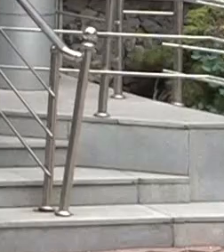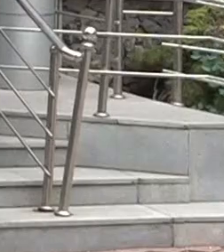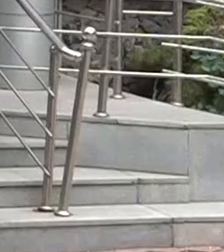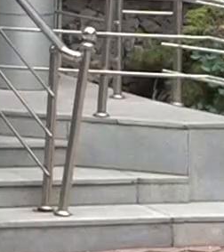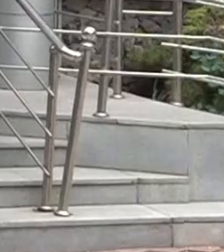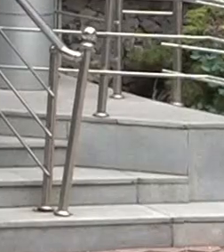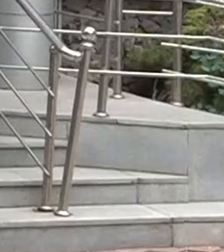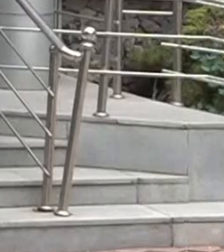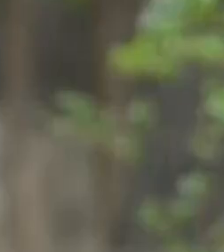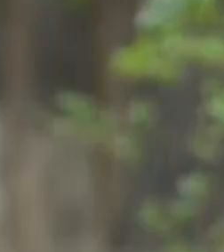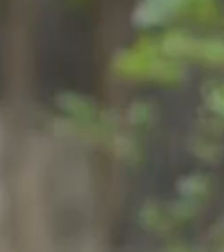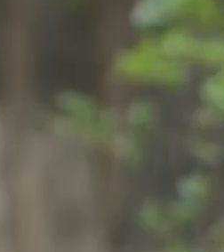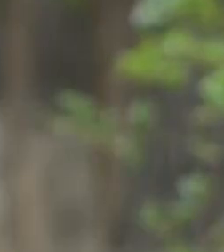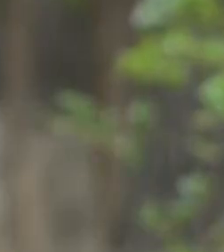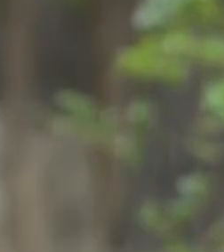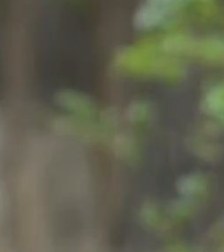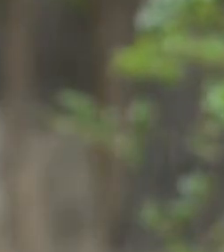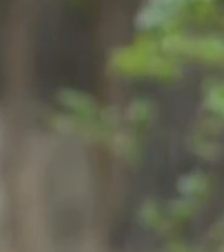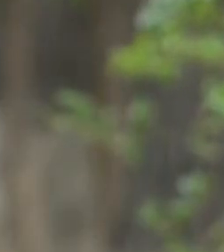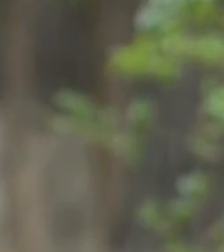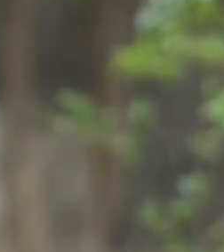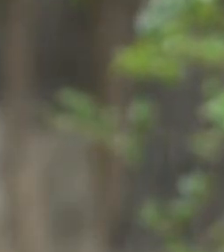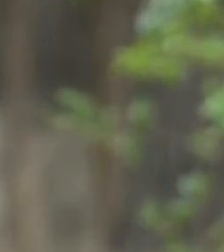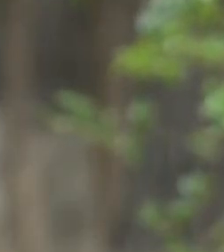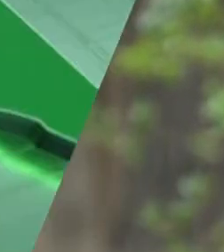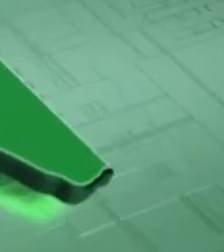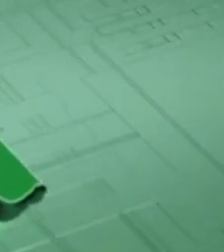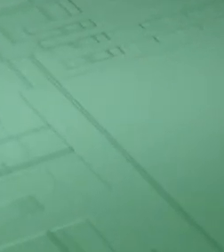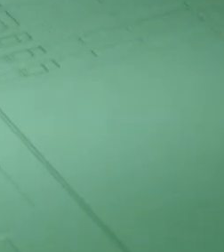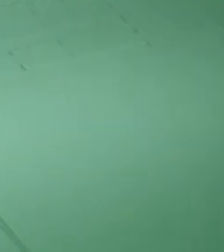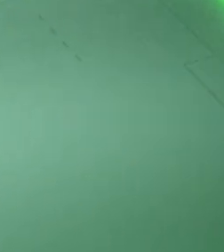Почему следствие затянулось? Дамир Анитов разбирался в ситуации.